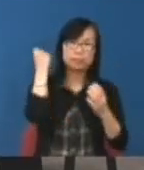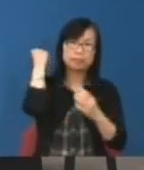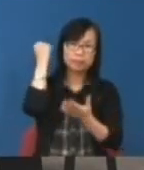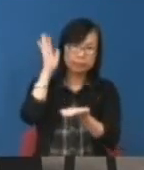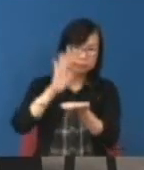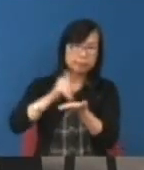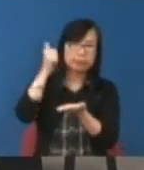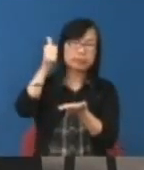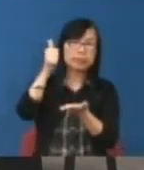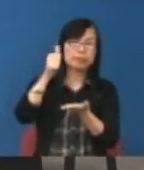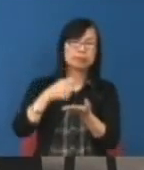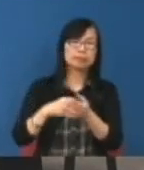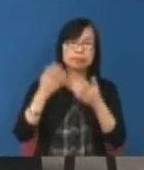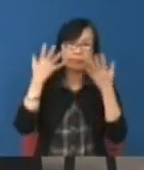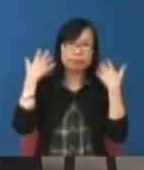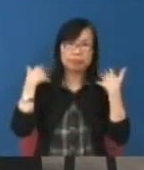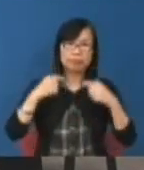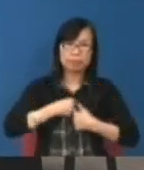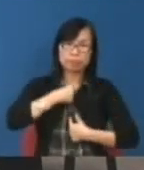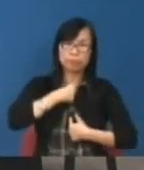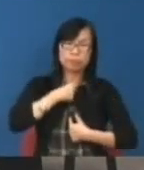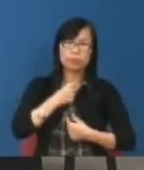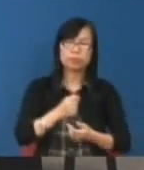民啦，即係、就是、令到呢、這個